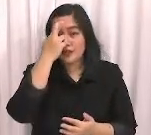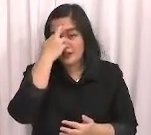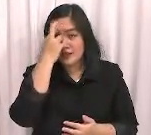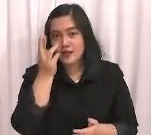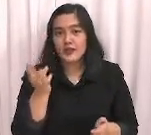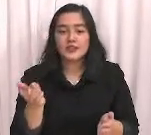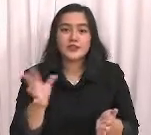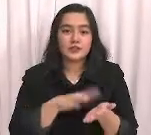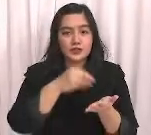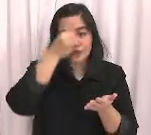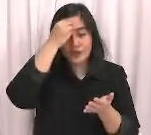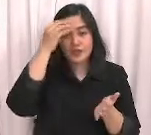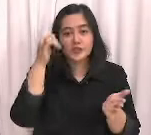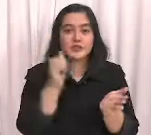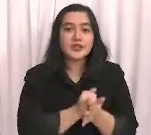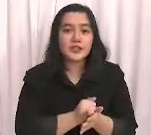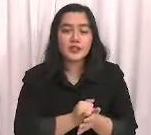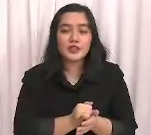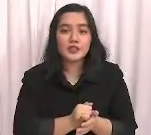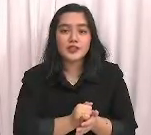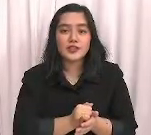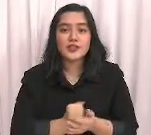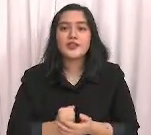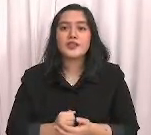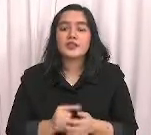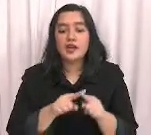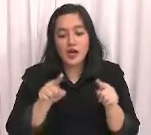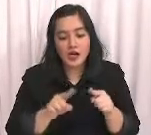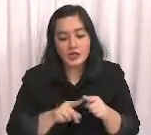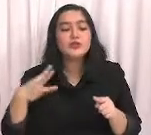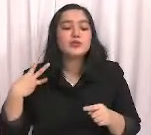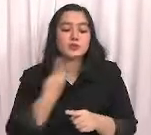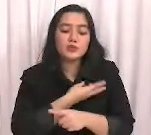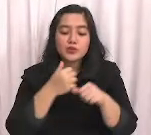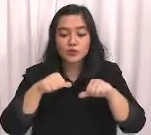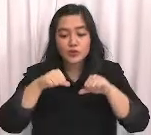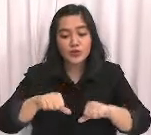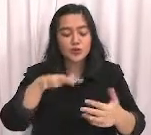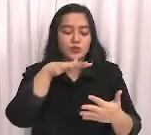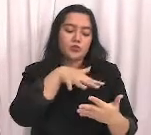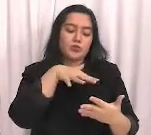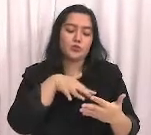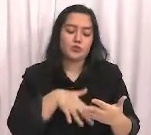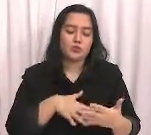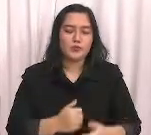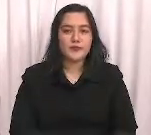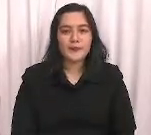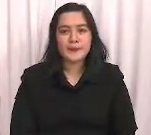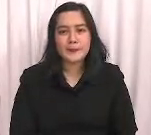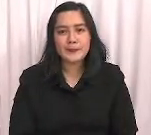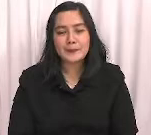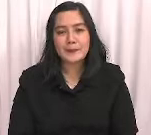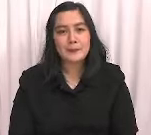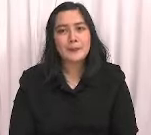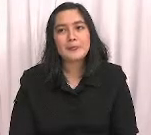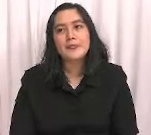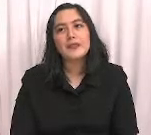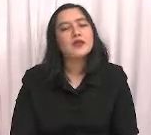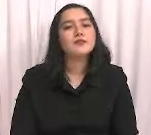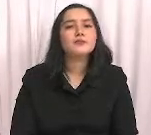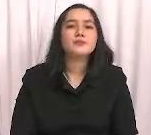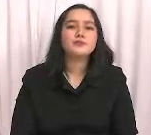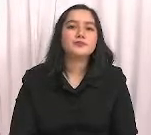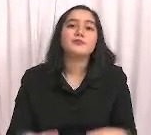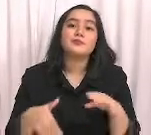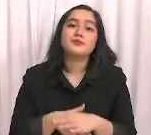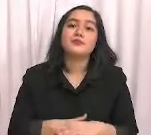as you go on with another verse or more verses, makikita natin dito yung implikasyon. Kaya makikita niyo sa point number